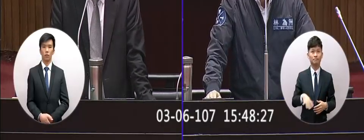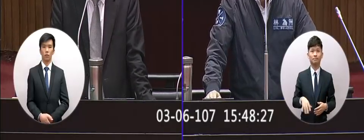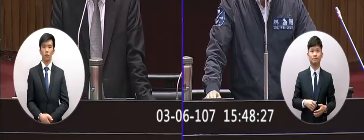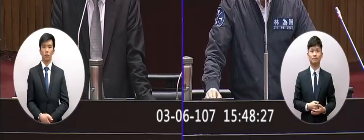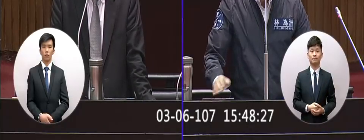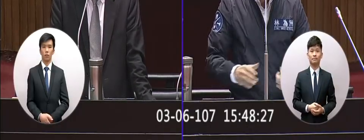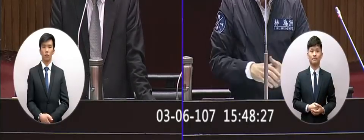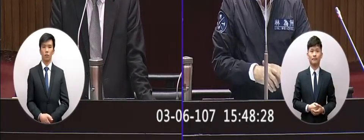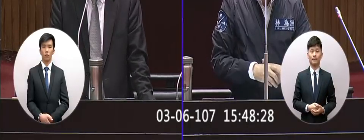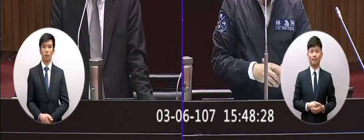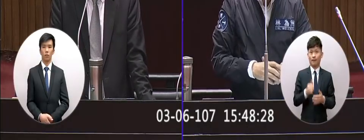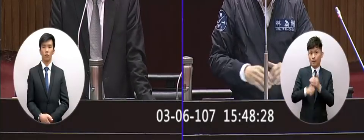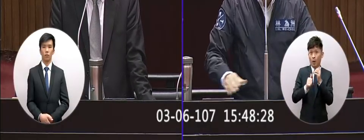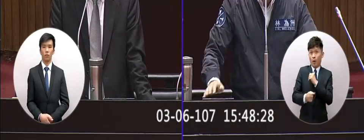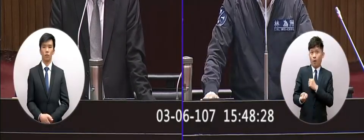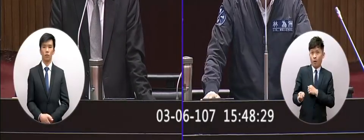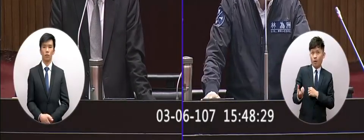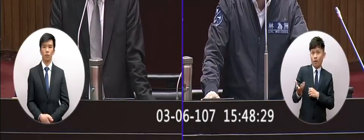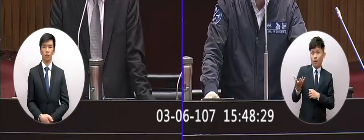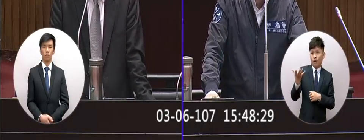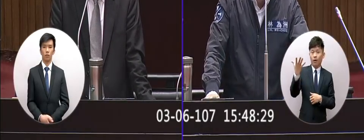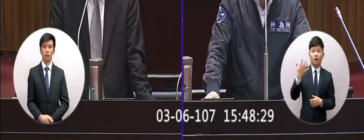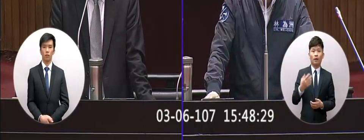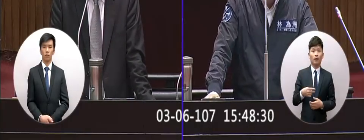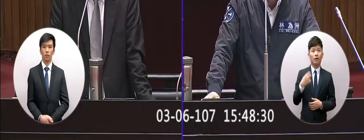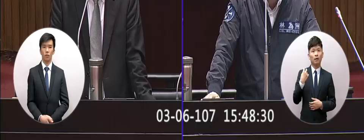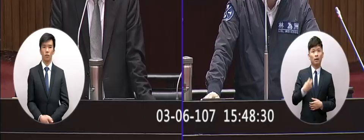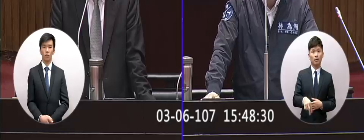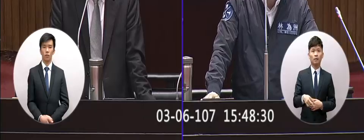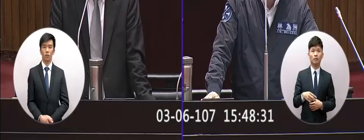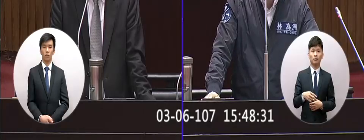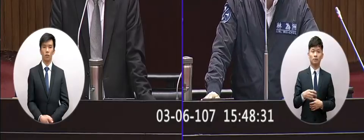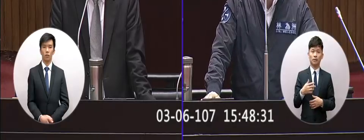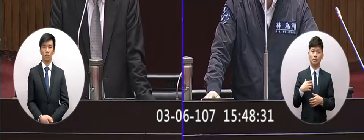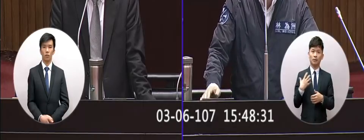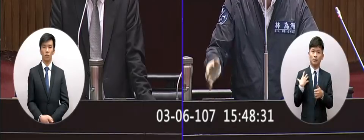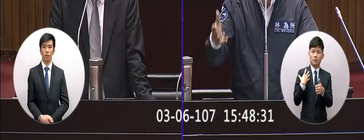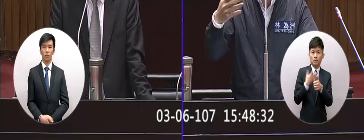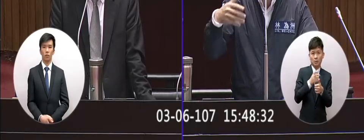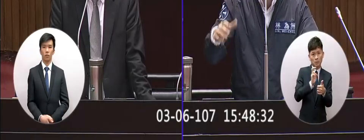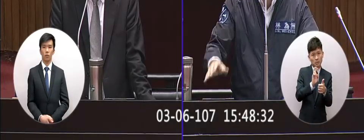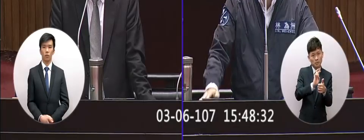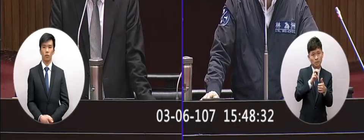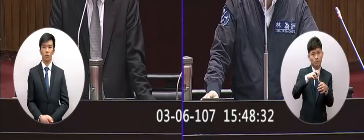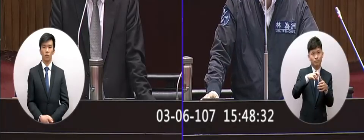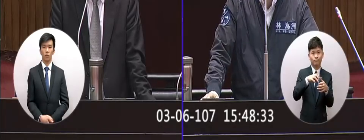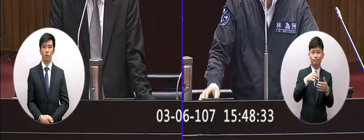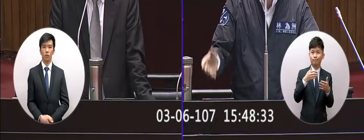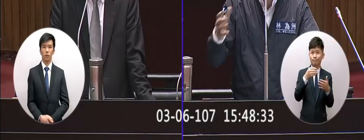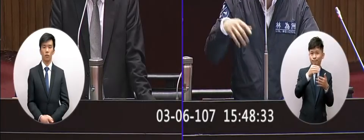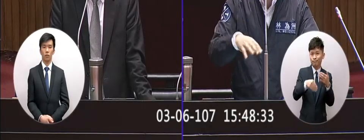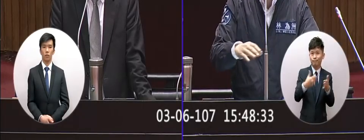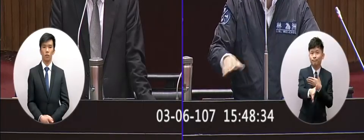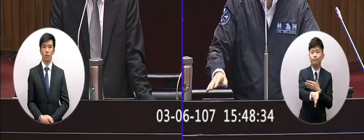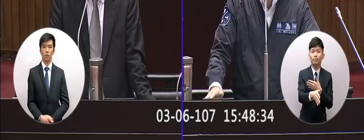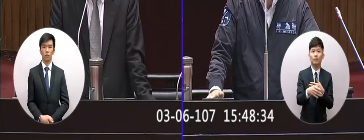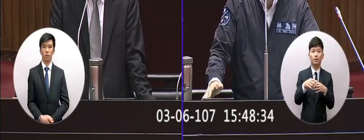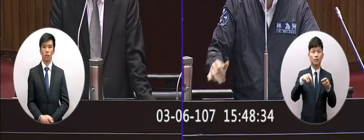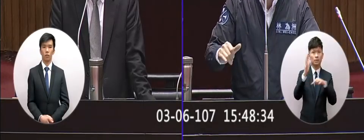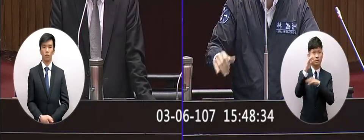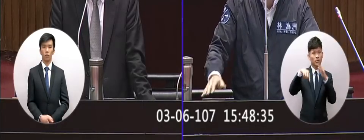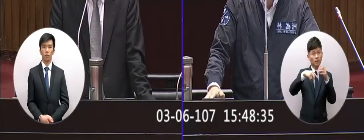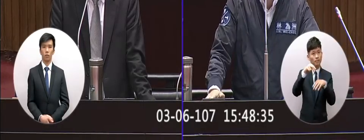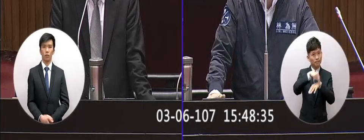况。出生率很高，所以也没有良善的托育环境。我知道行政院现在都有在规划这方面